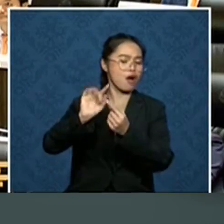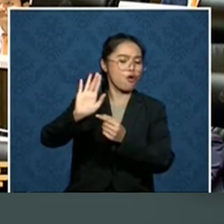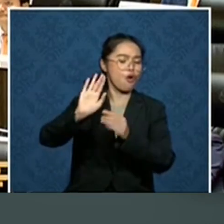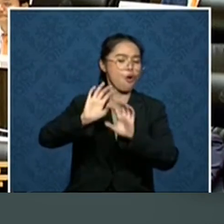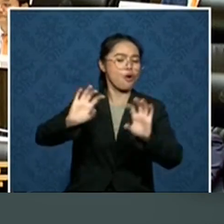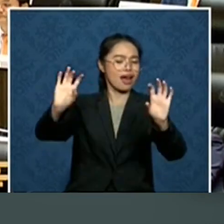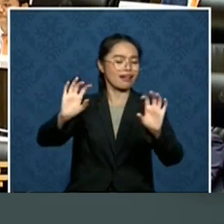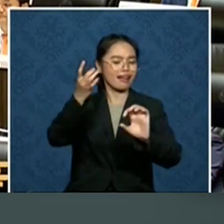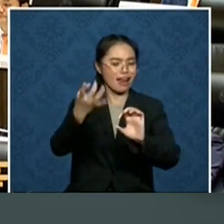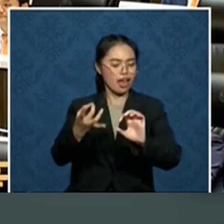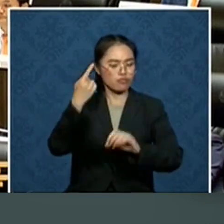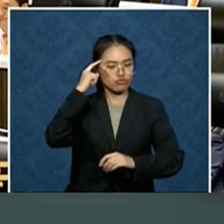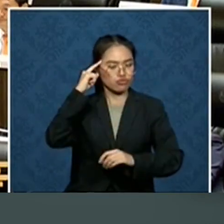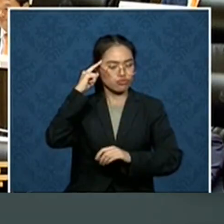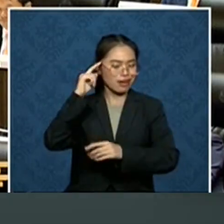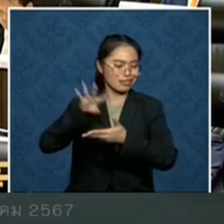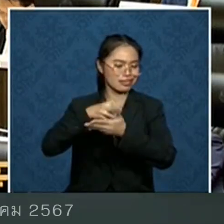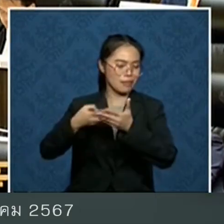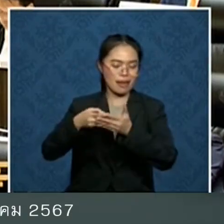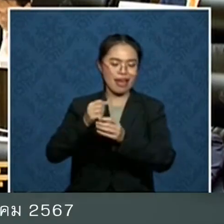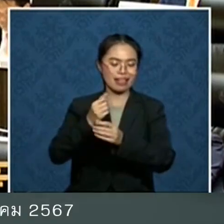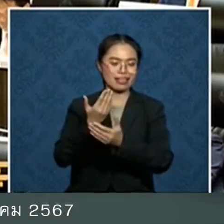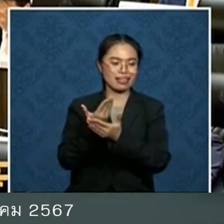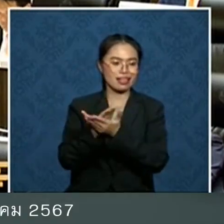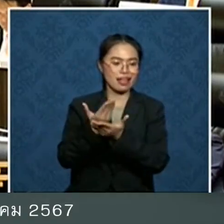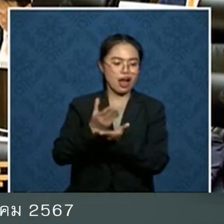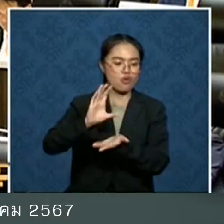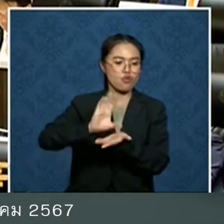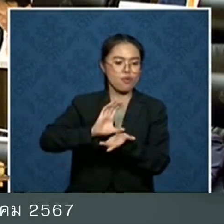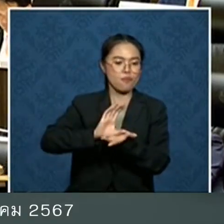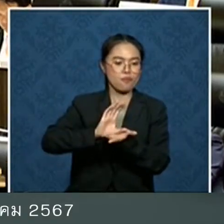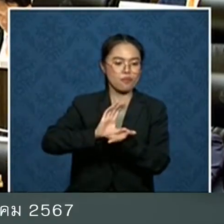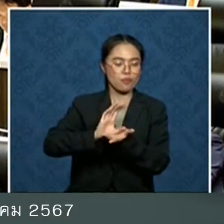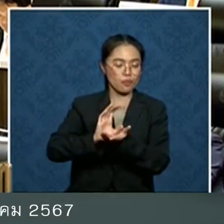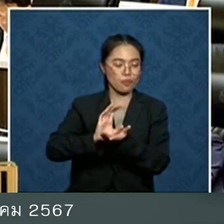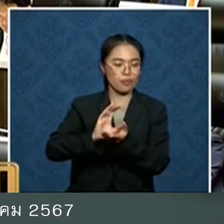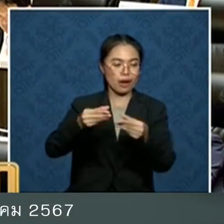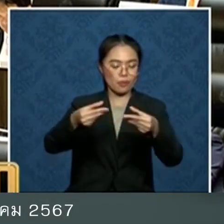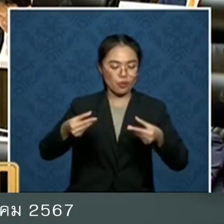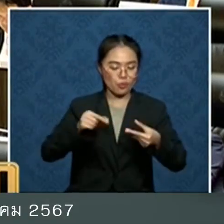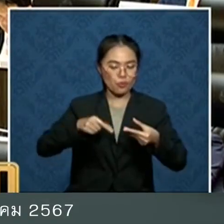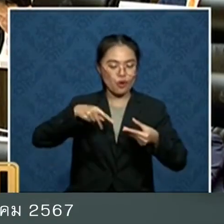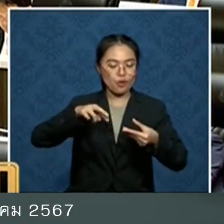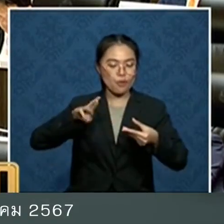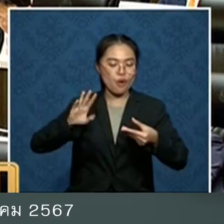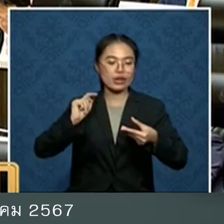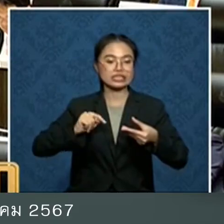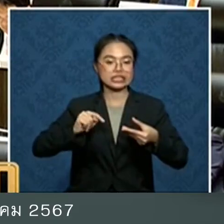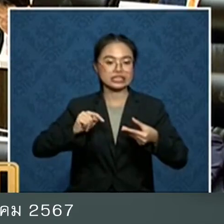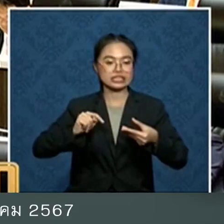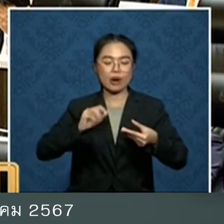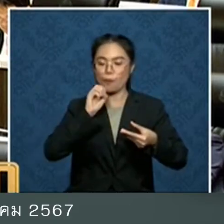ผ่านการจัดทำพรบงบมานฉบับนี้สะท้อนให้เห็น